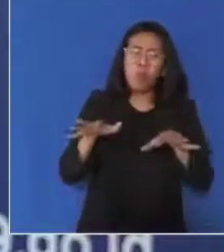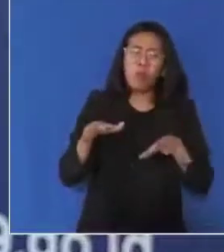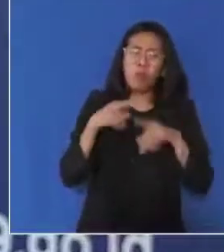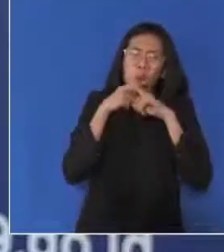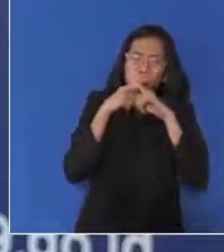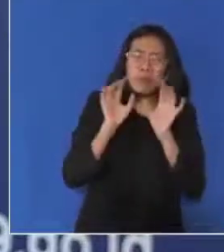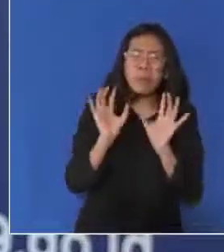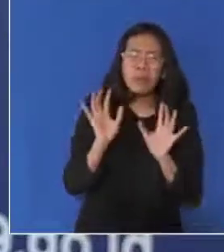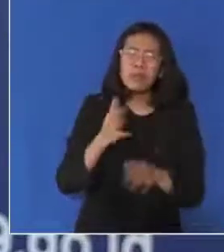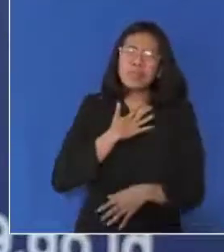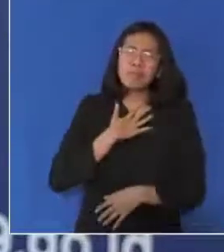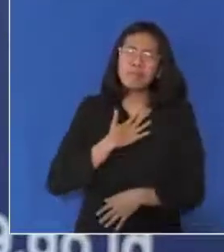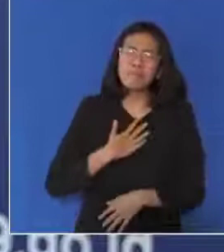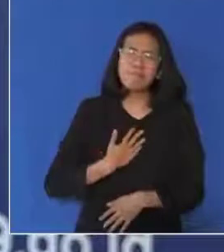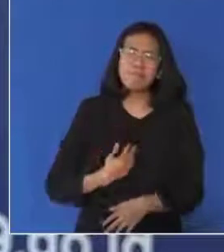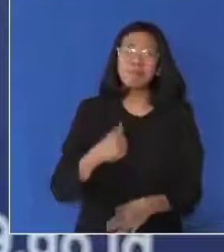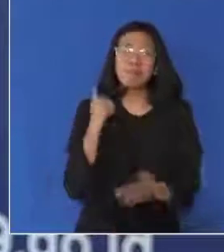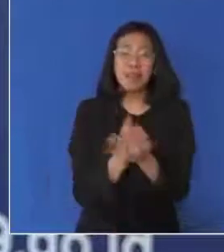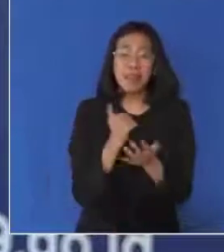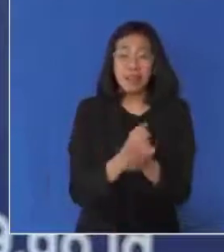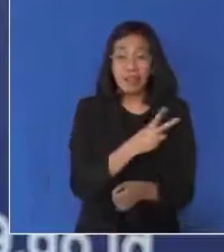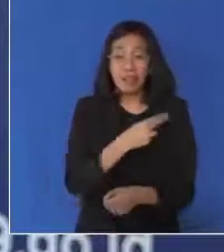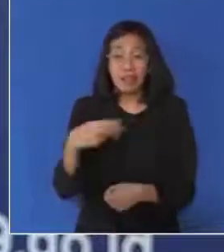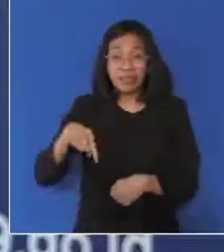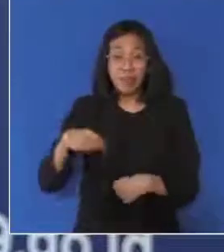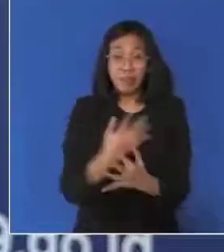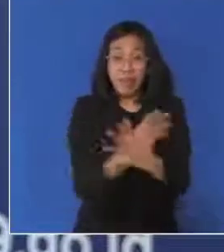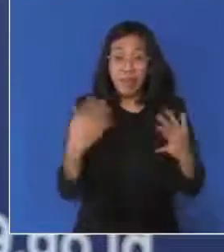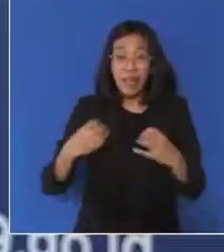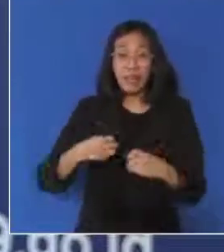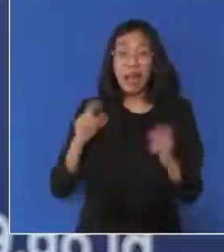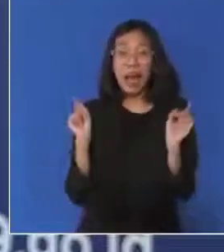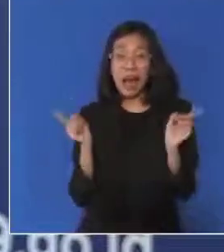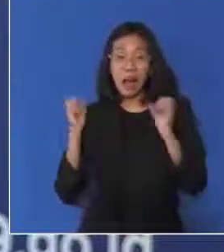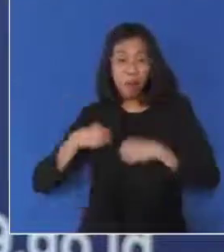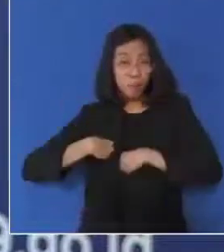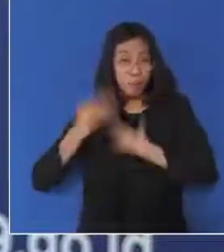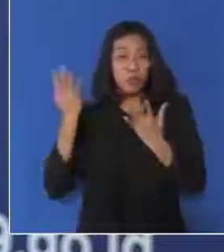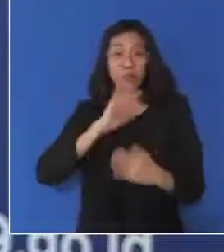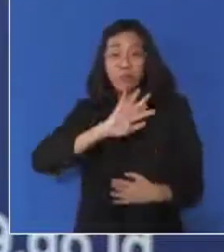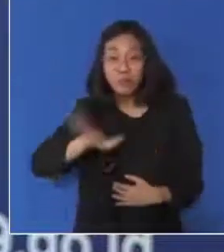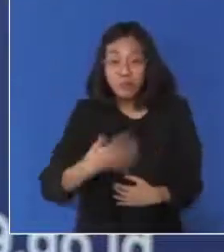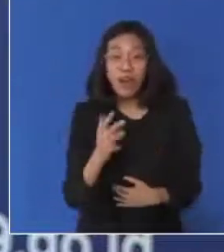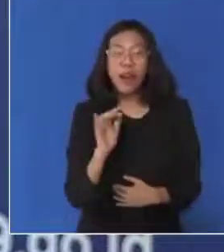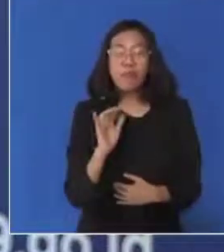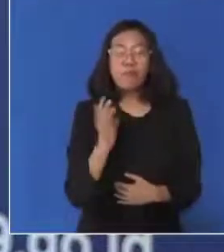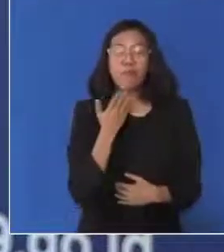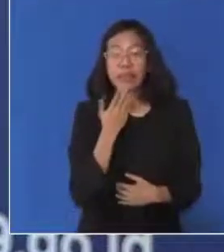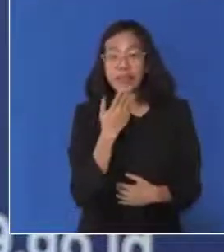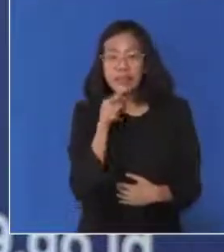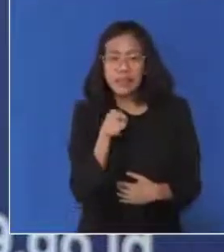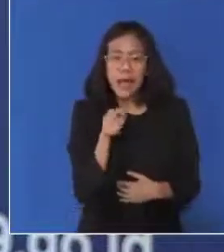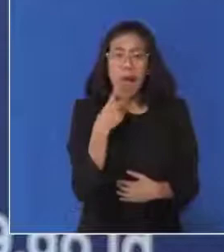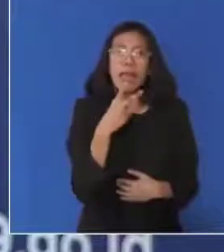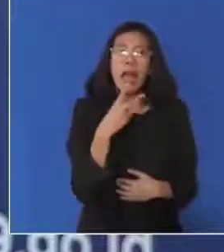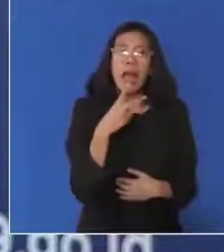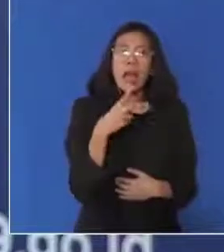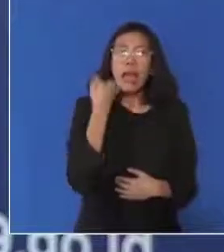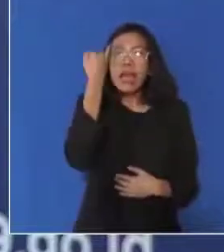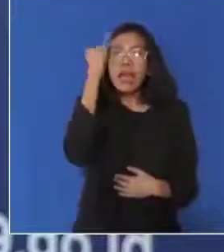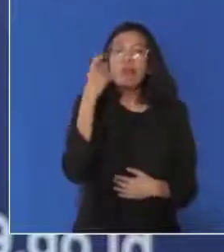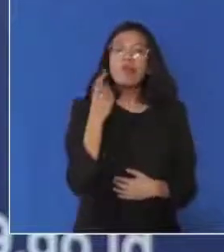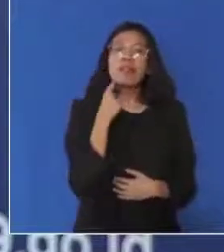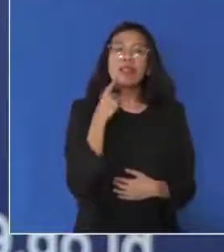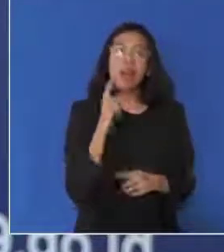kita misalnya di Indonesia ini mayor muslim kiddle agama kita tuh sudah ada yang namanya ilmu hadits itu sebetulnya